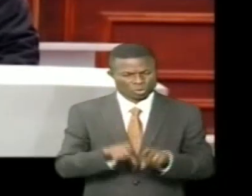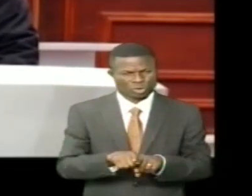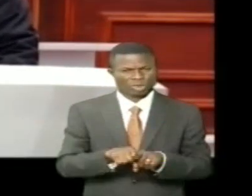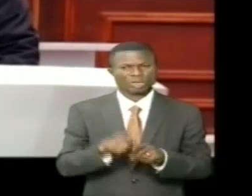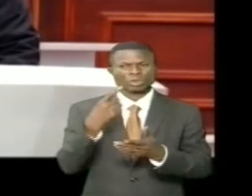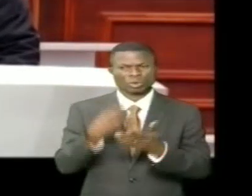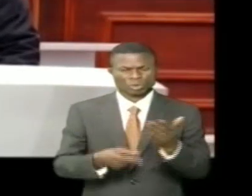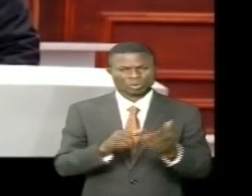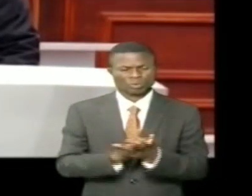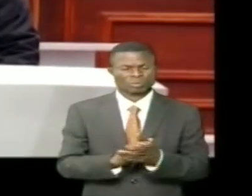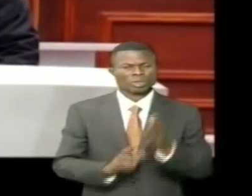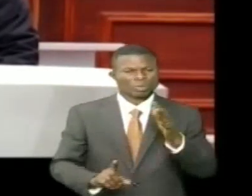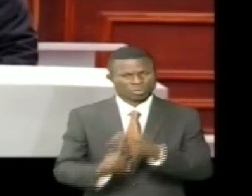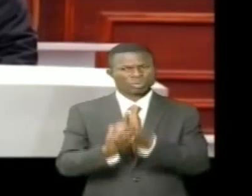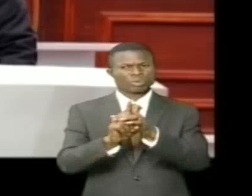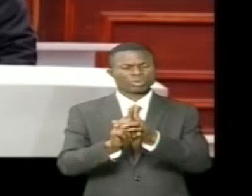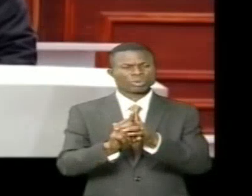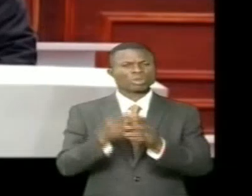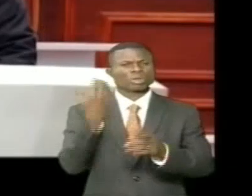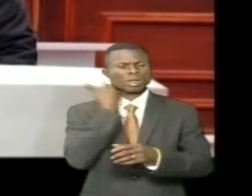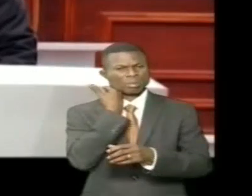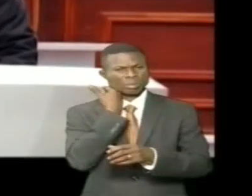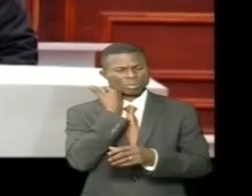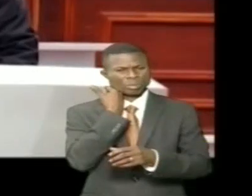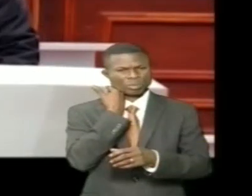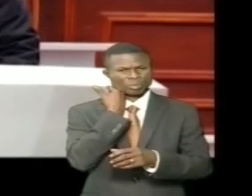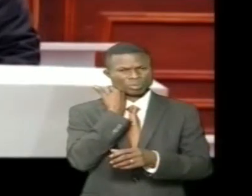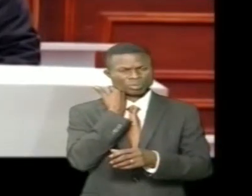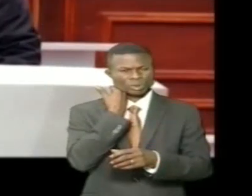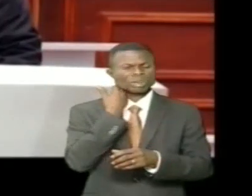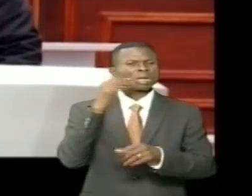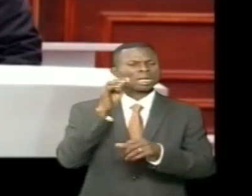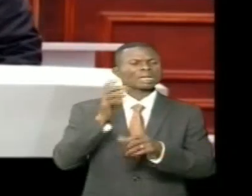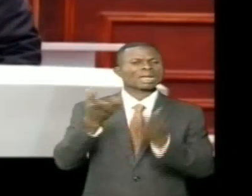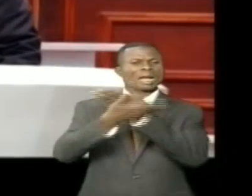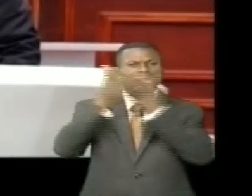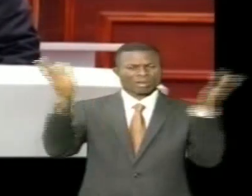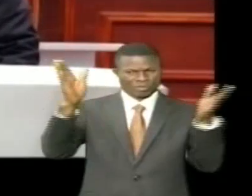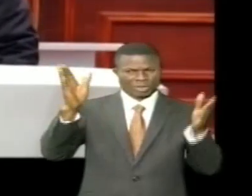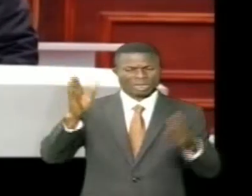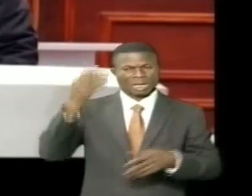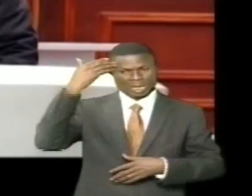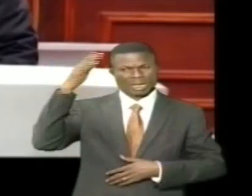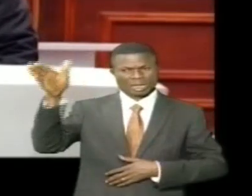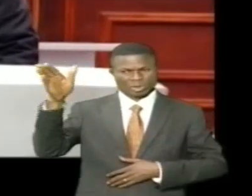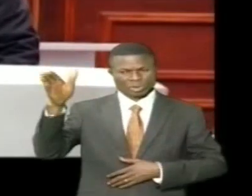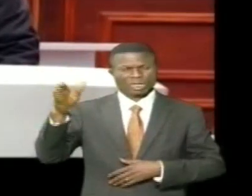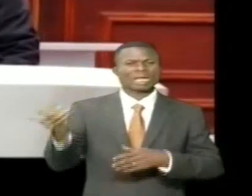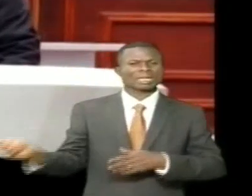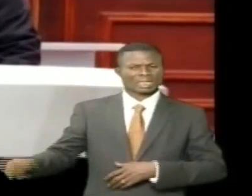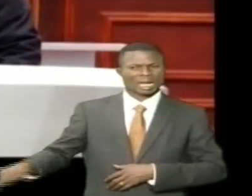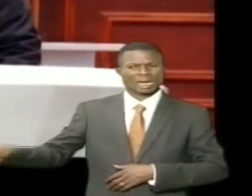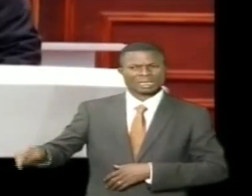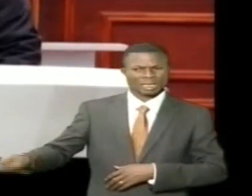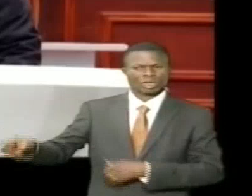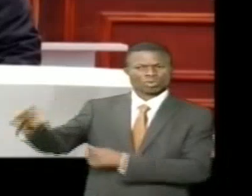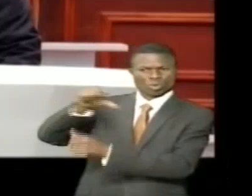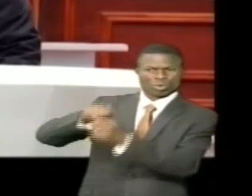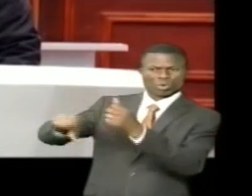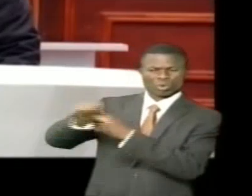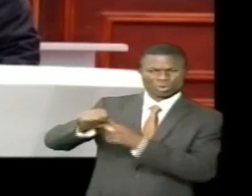la réapparition de cette épidémie en pleine agglomération de Mbandaka et dans les territoires environnants comme